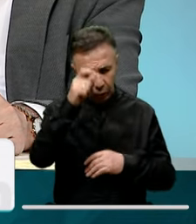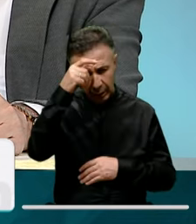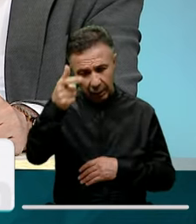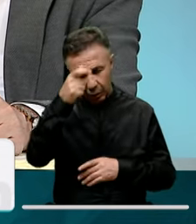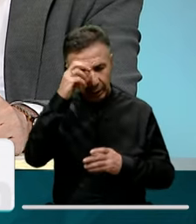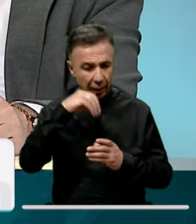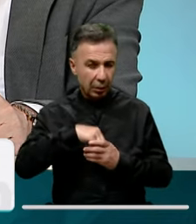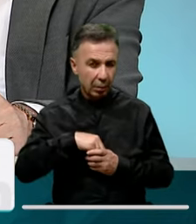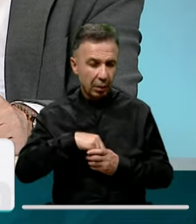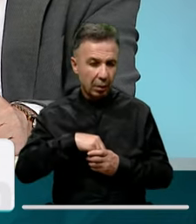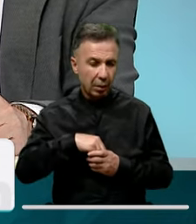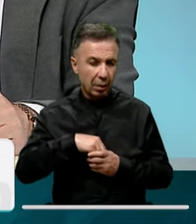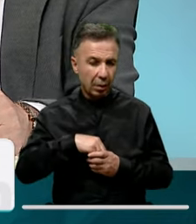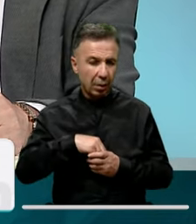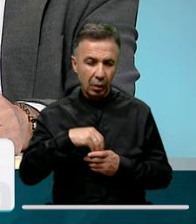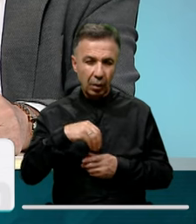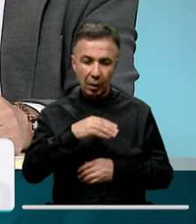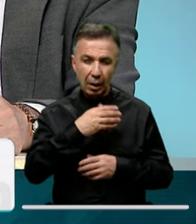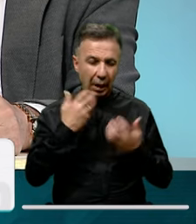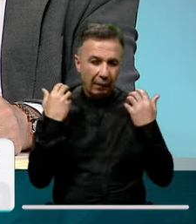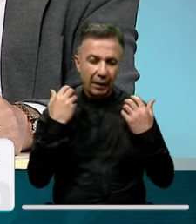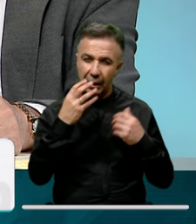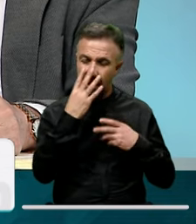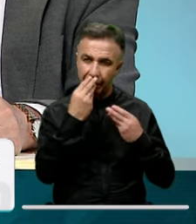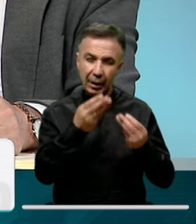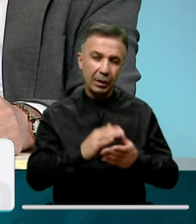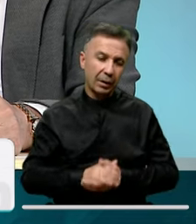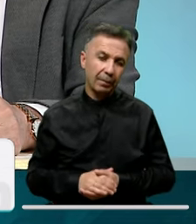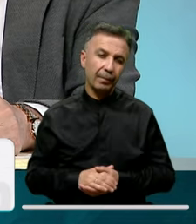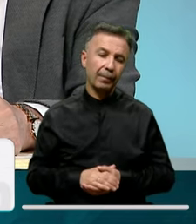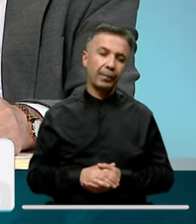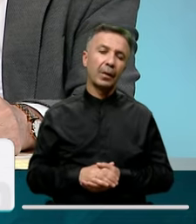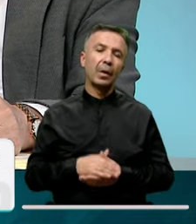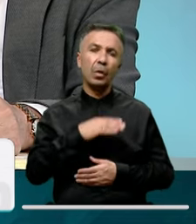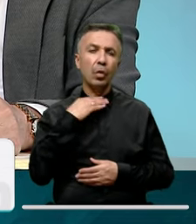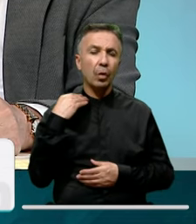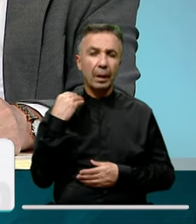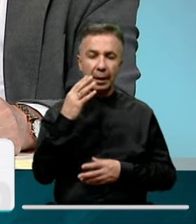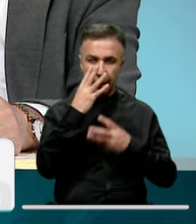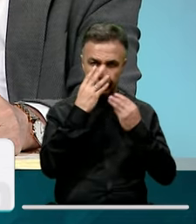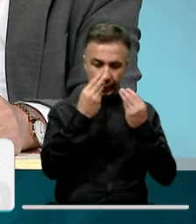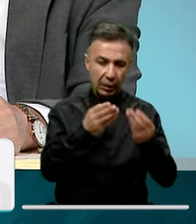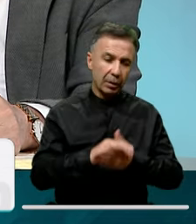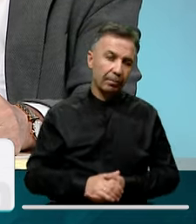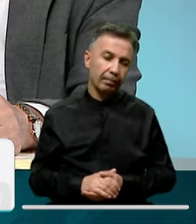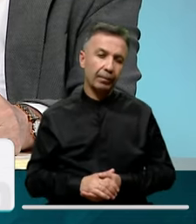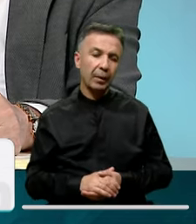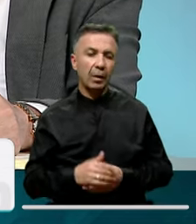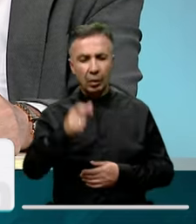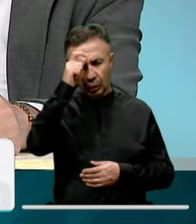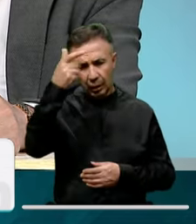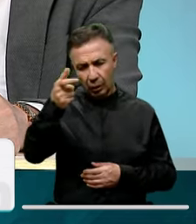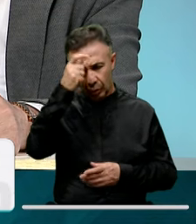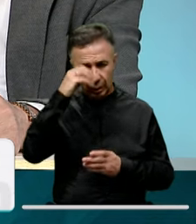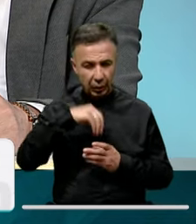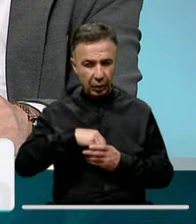Yurt dışı kurban bağışı. Bağış diyorsunuz, bir sekme daha açılıyor. Kurban bağışı. Yurt içi yurt dışı. Yurt